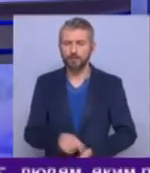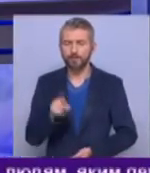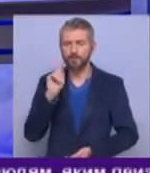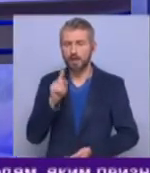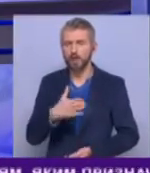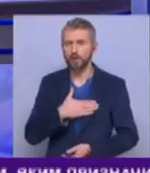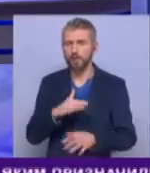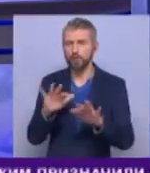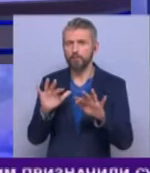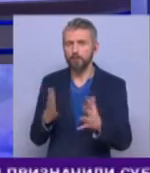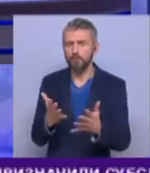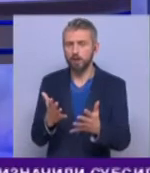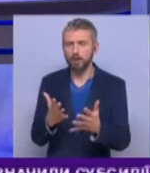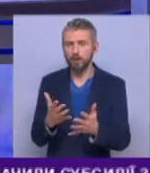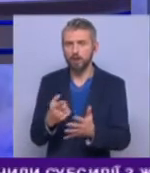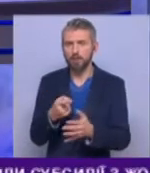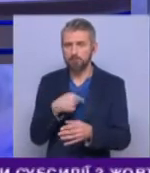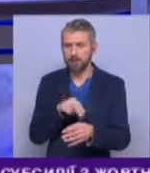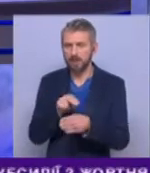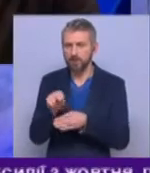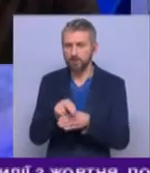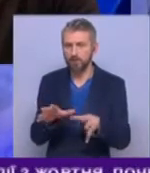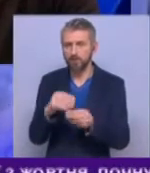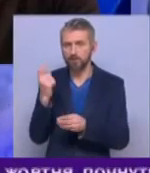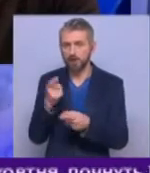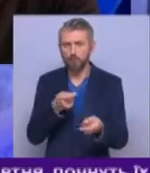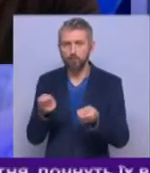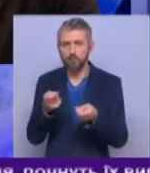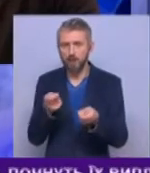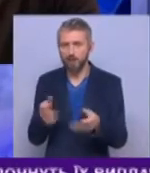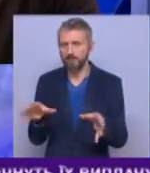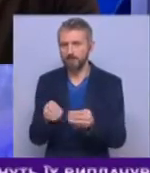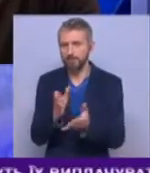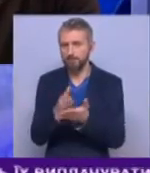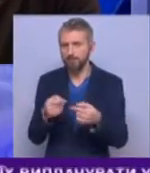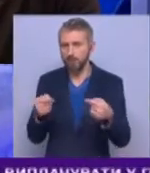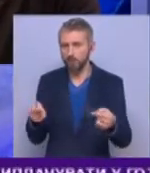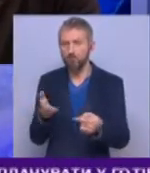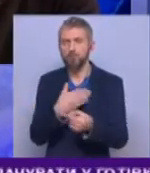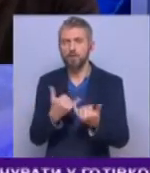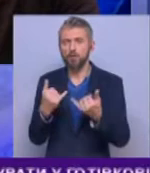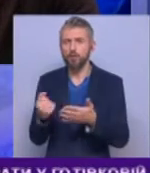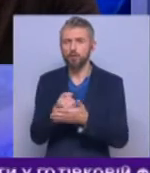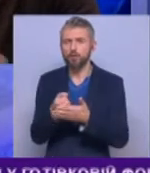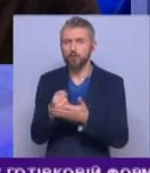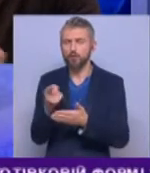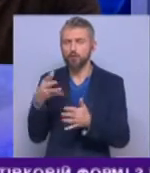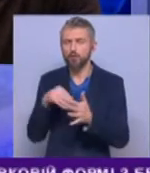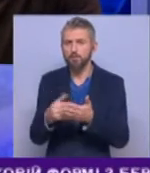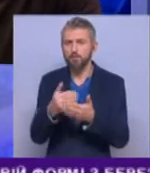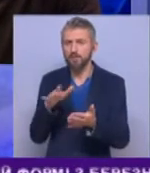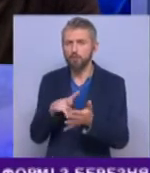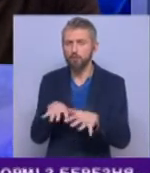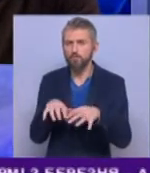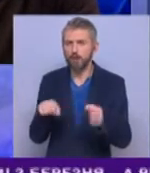нашому випадку якраз ми навчаємо співвласників управляти цим спільним майном. І ми сьогодні лобіюємо в тому числі перед міською